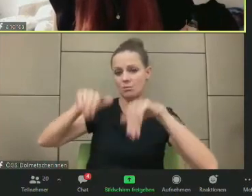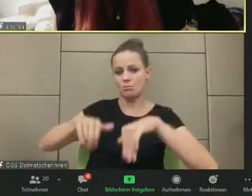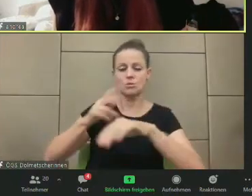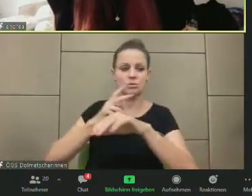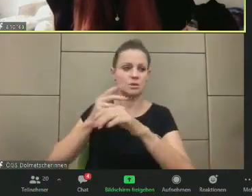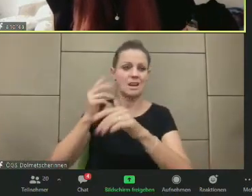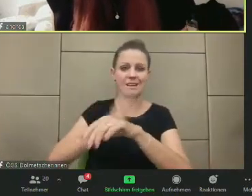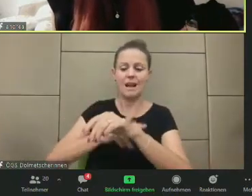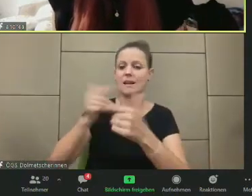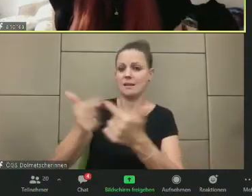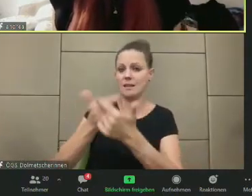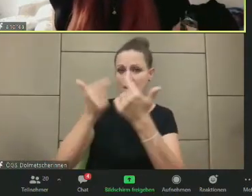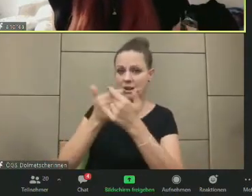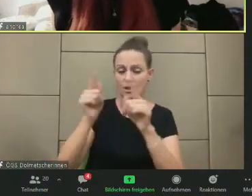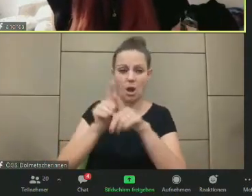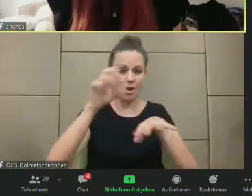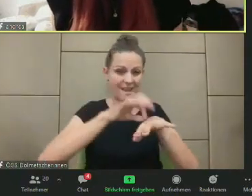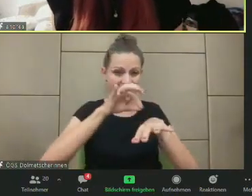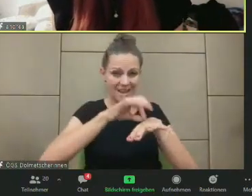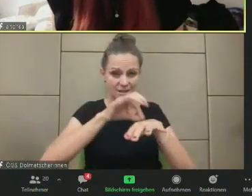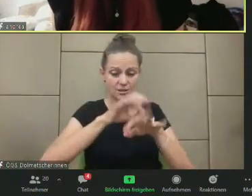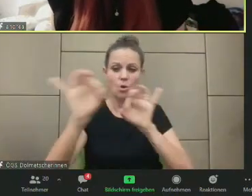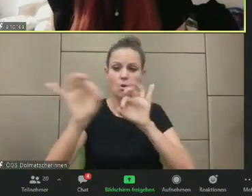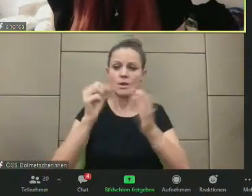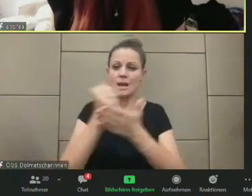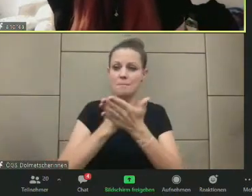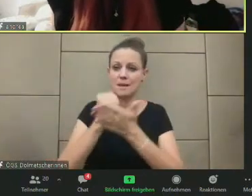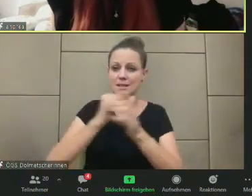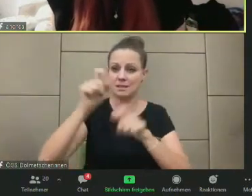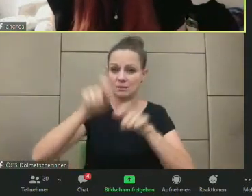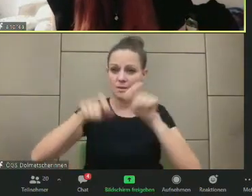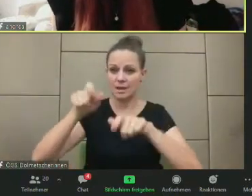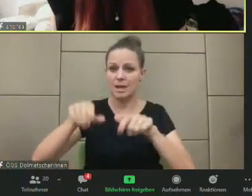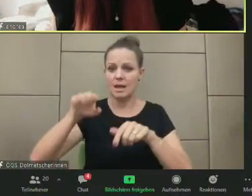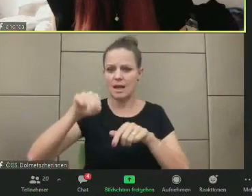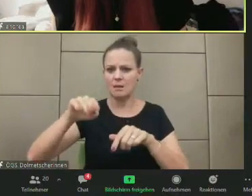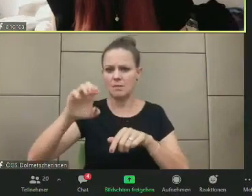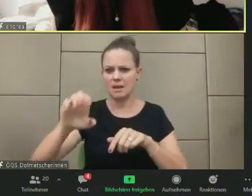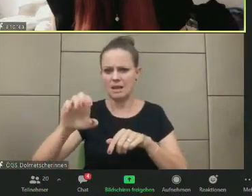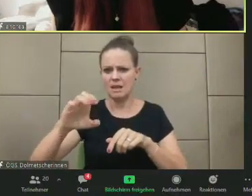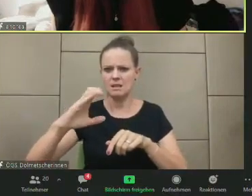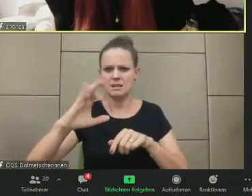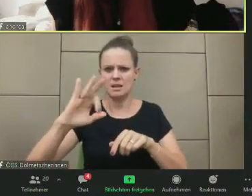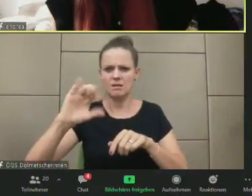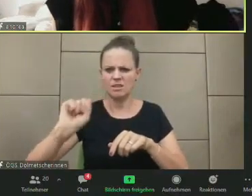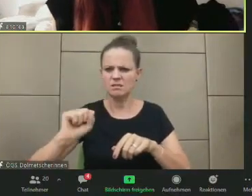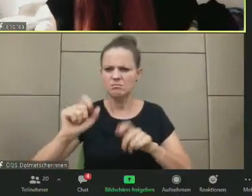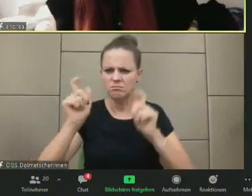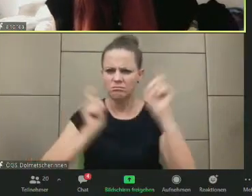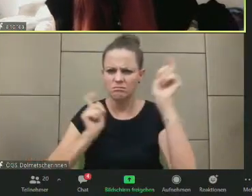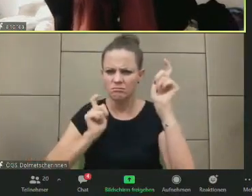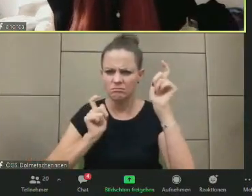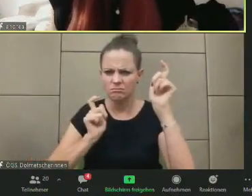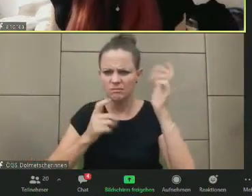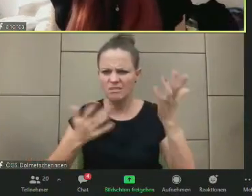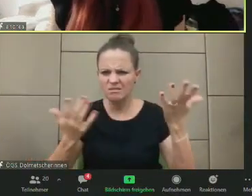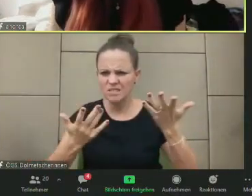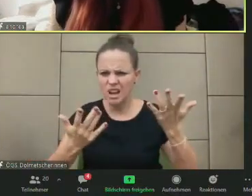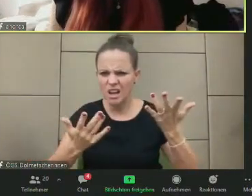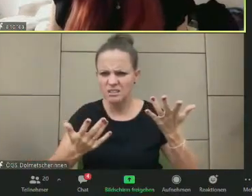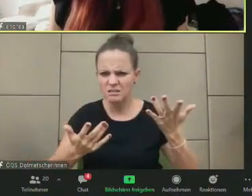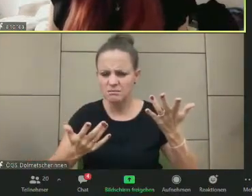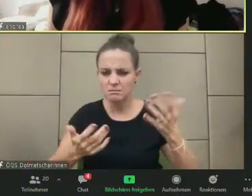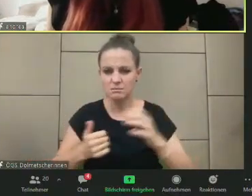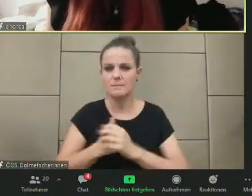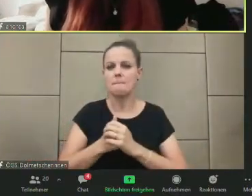und Ärzten so oder bei anderem medizinischen Personal, dass ich sage, ich habe ME/CFS und die schauen mich so an, bitte was?